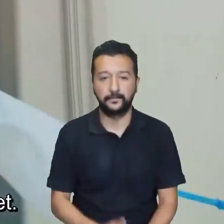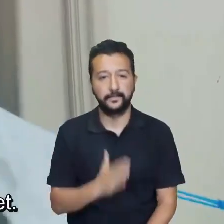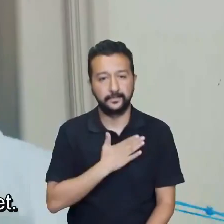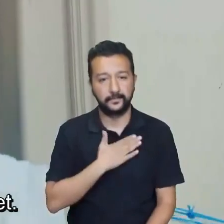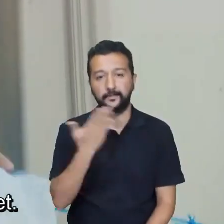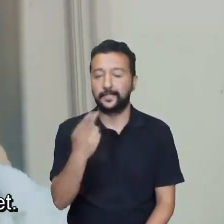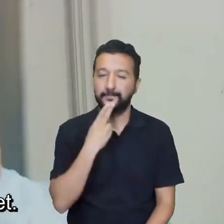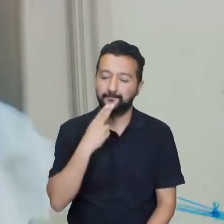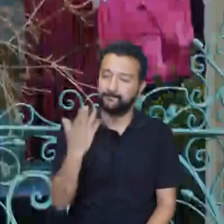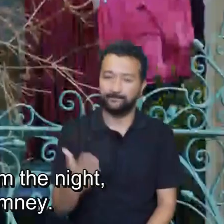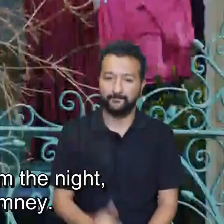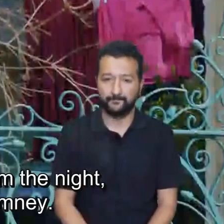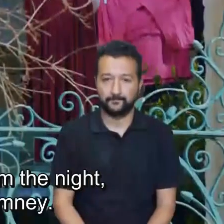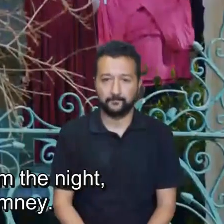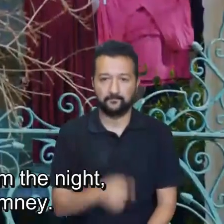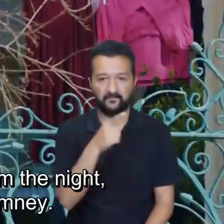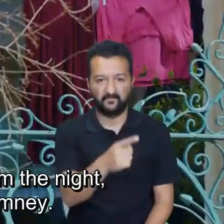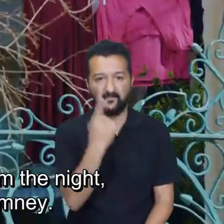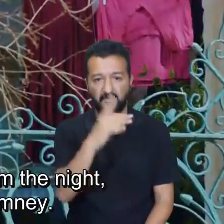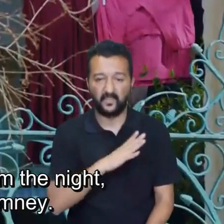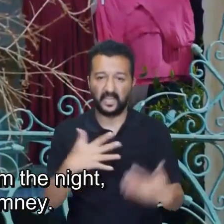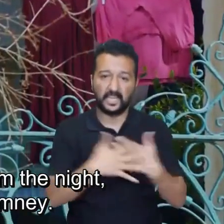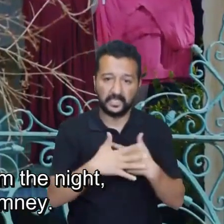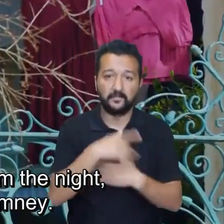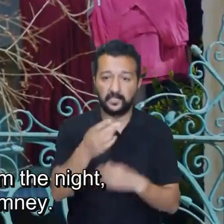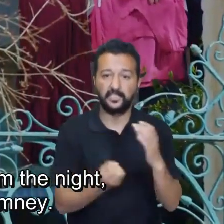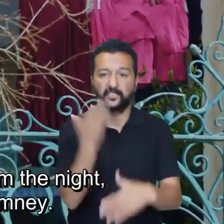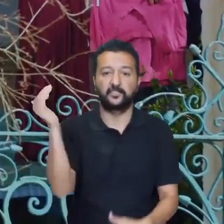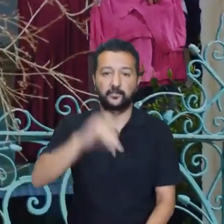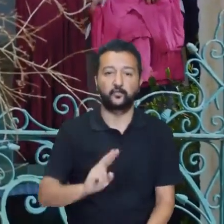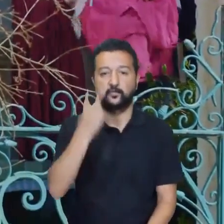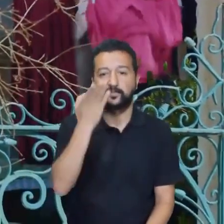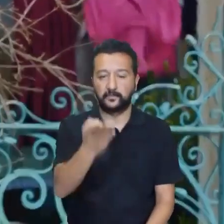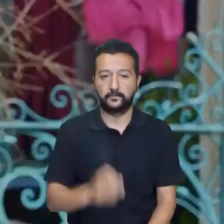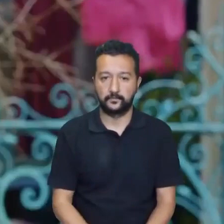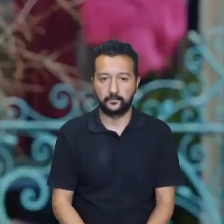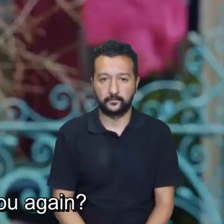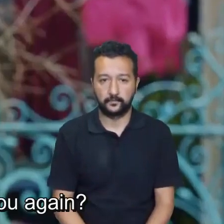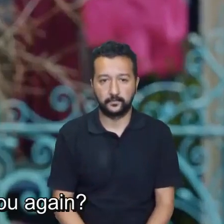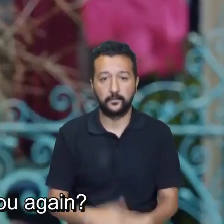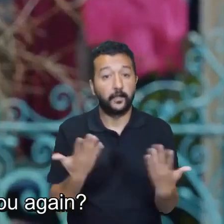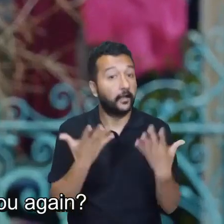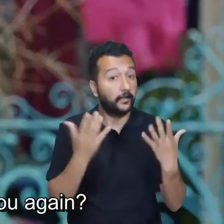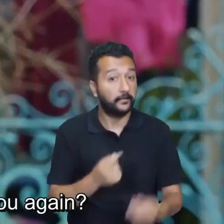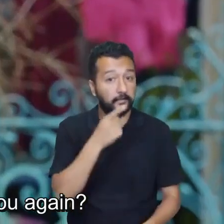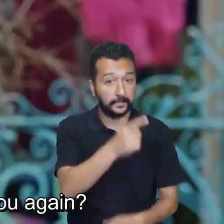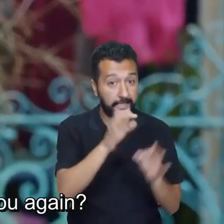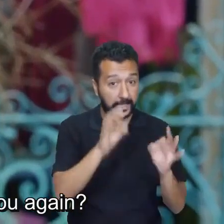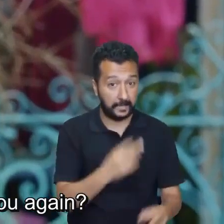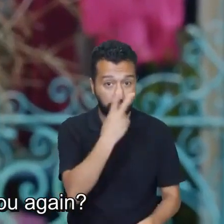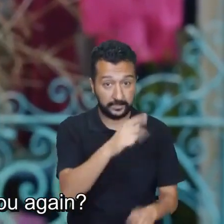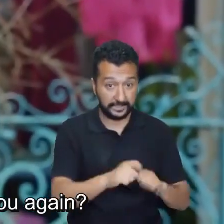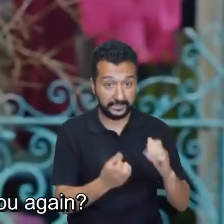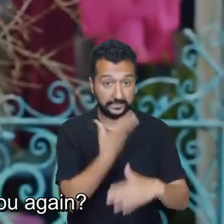Sağ olun Mürvet Hanım. Biri vardı geceden, biri düştü bacadan. Hayrola? Gene sana